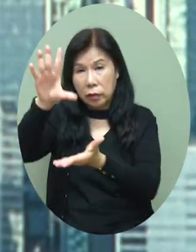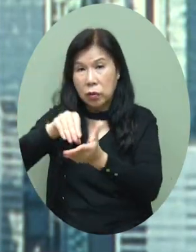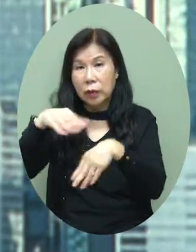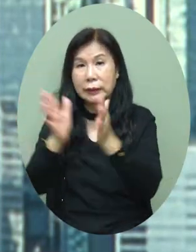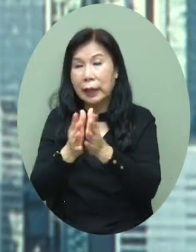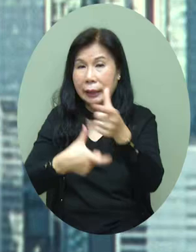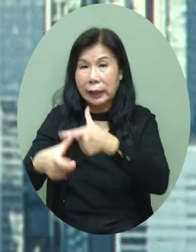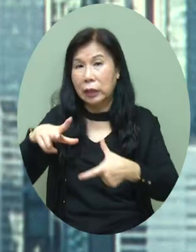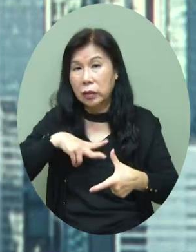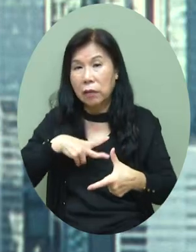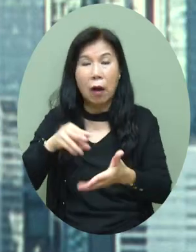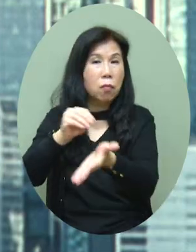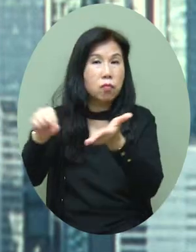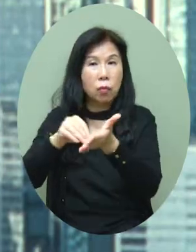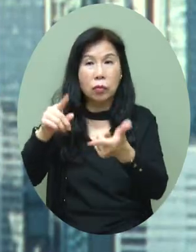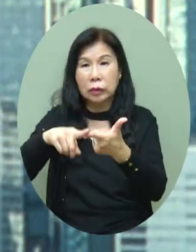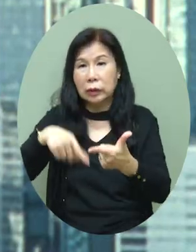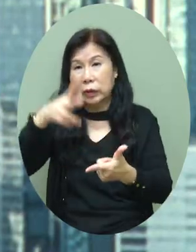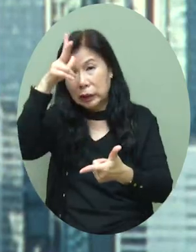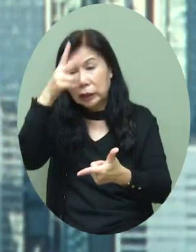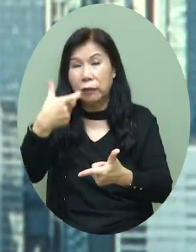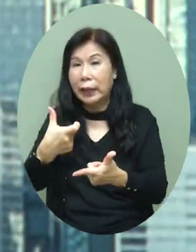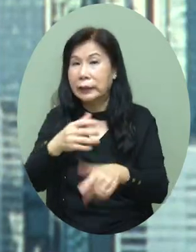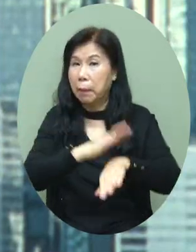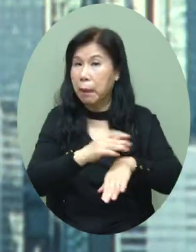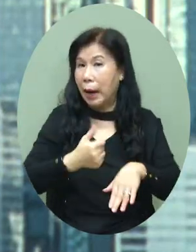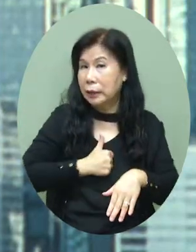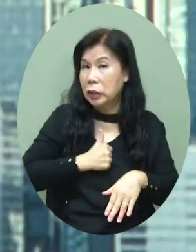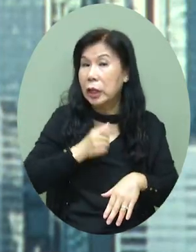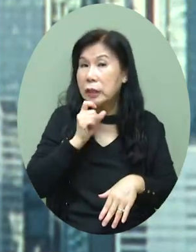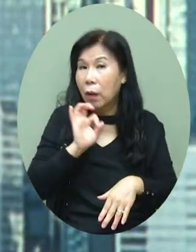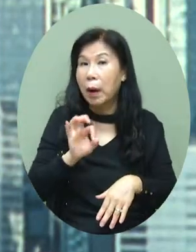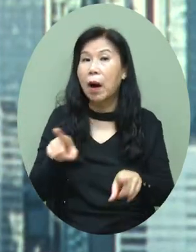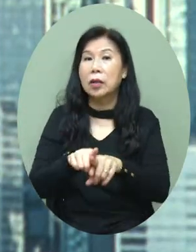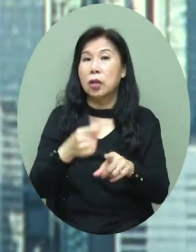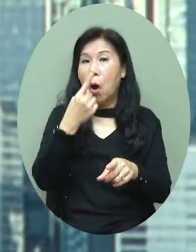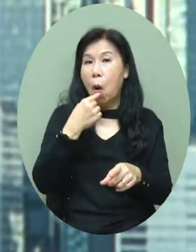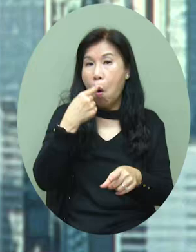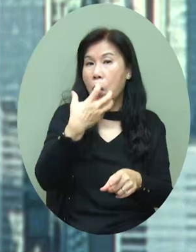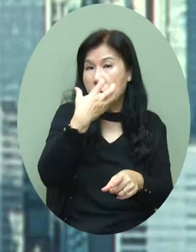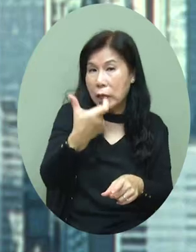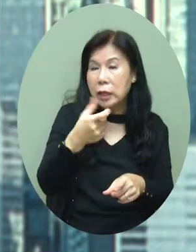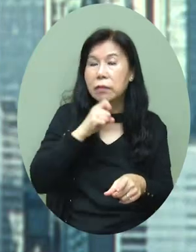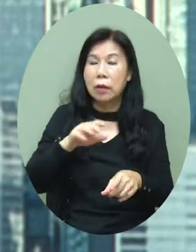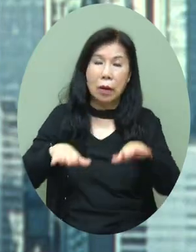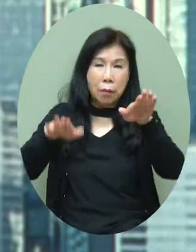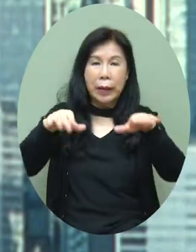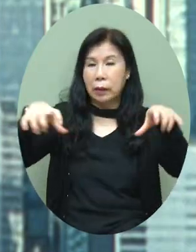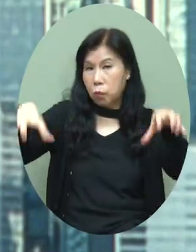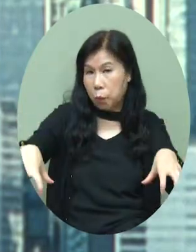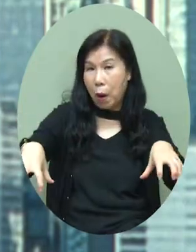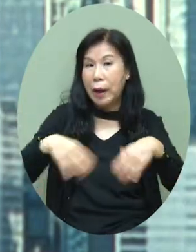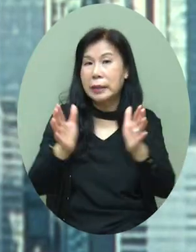經濟狀況不明朗嘅地方，有政府個財政狀況，我哋要考慮係一個赤字嘅預算。咁所以呢，係平衡咗兩